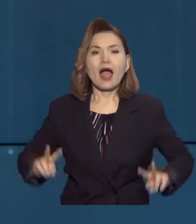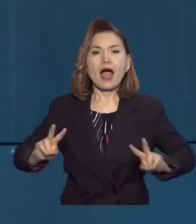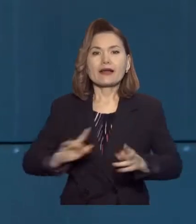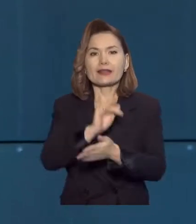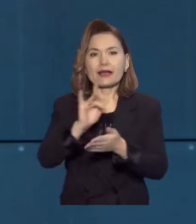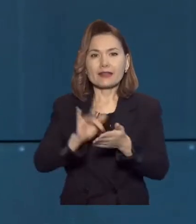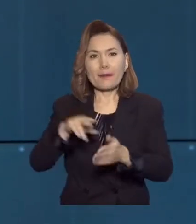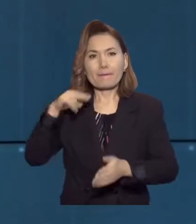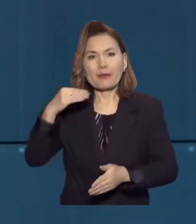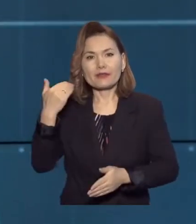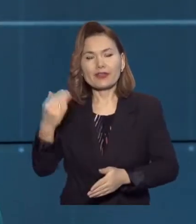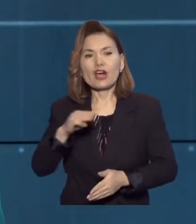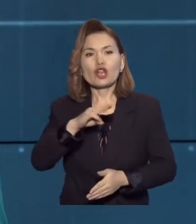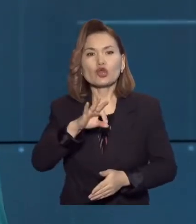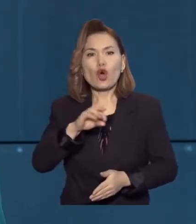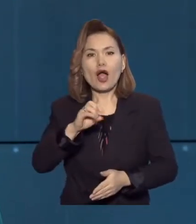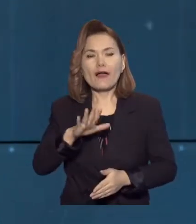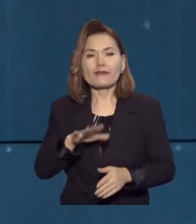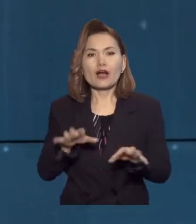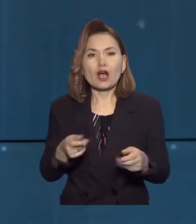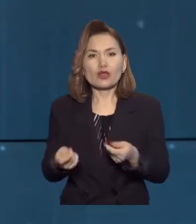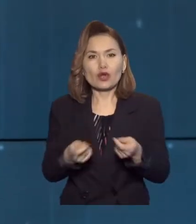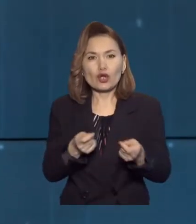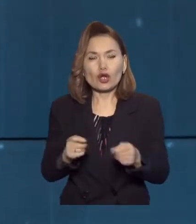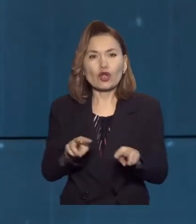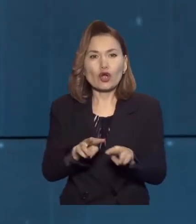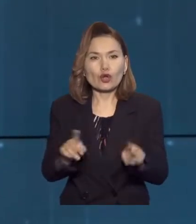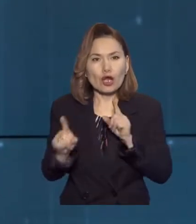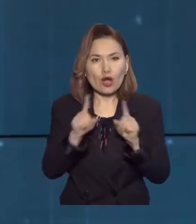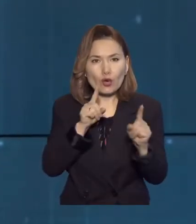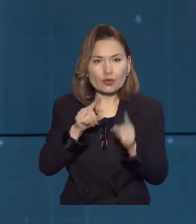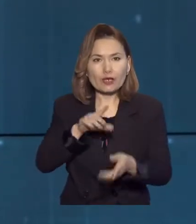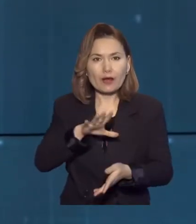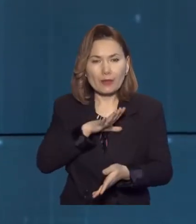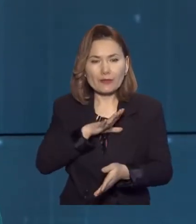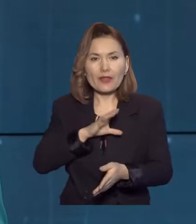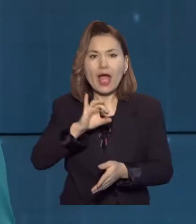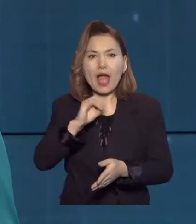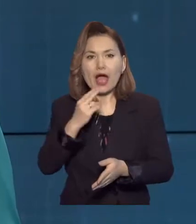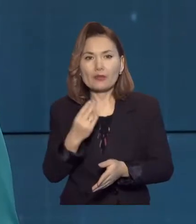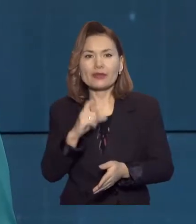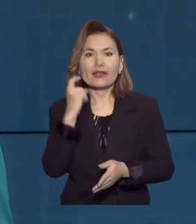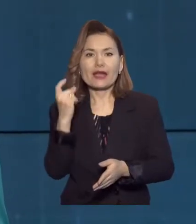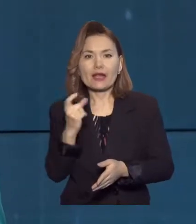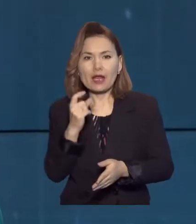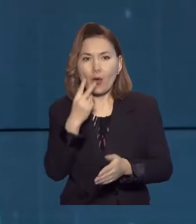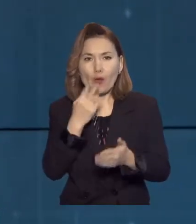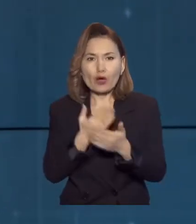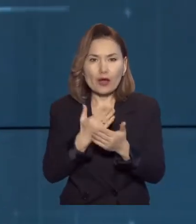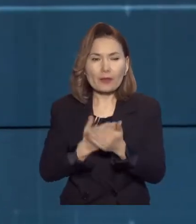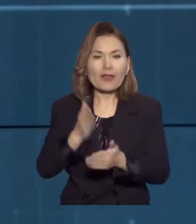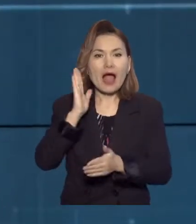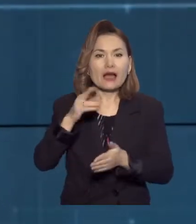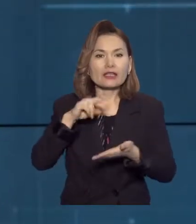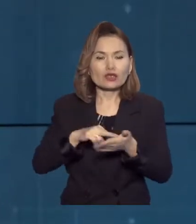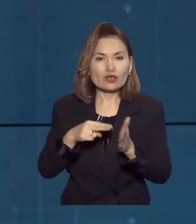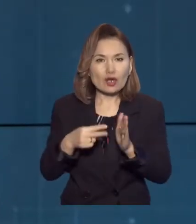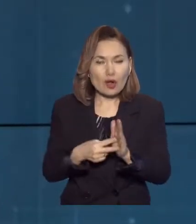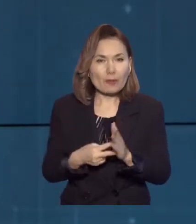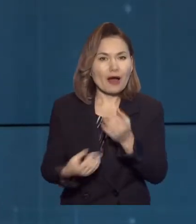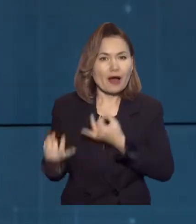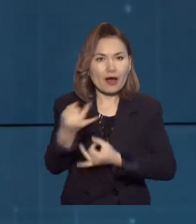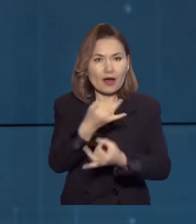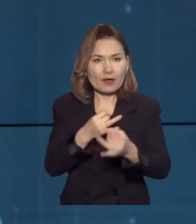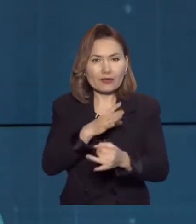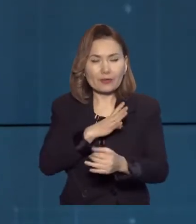Елордада президент Қасым Жомарт Тоқаевтың төрағалығымен үкіметтің кеңейтілген отырысы өтті. Әлеуметтік экономикалық көрсеткіштер мен алдағы жоспарлар